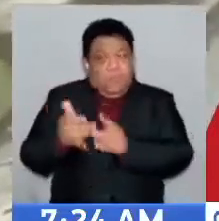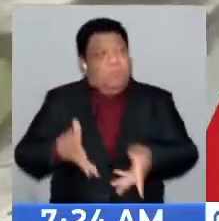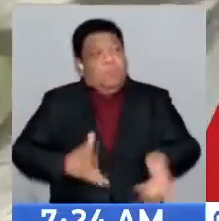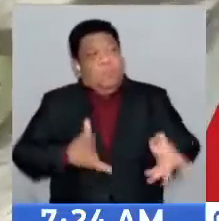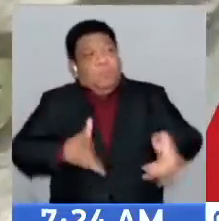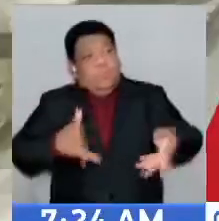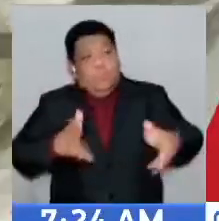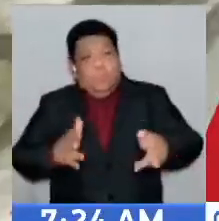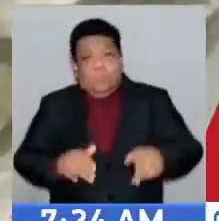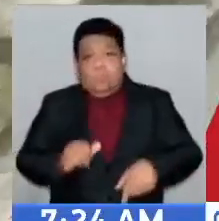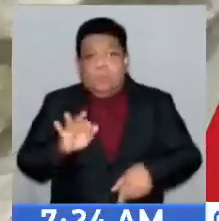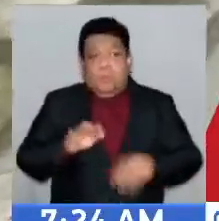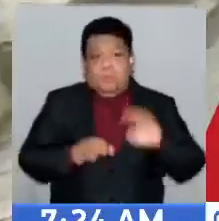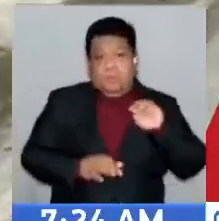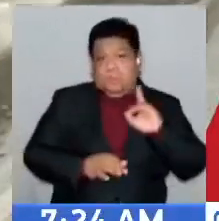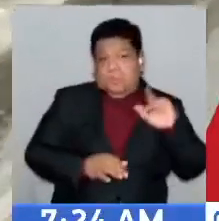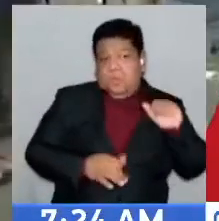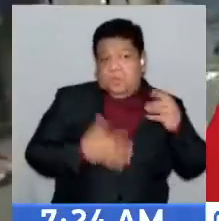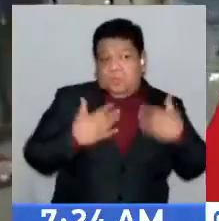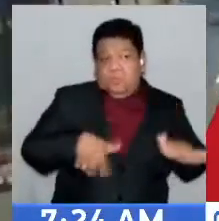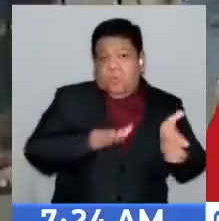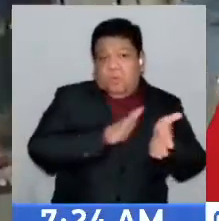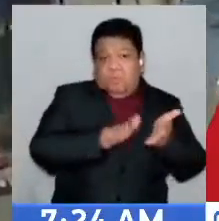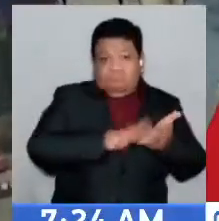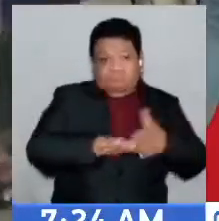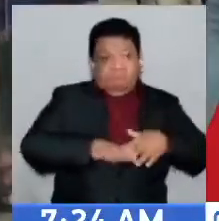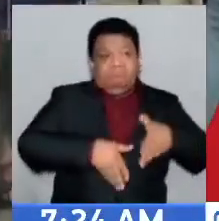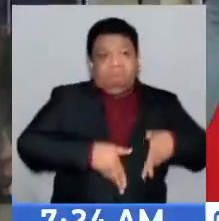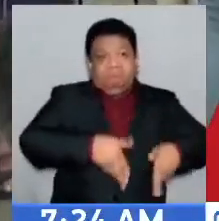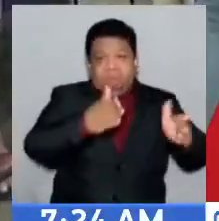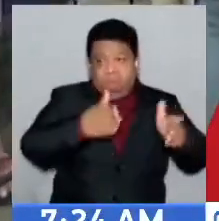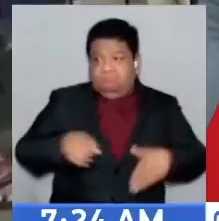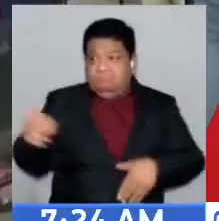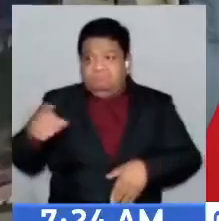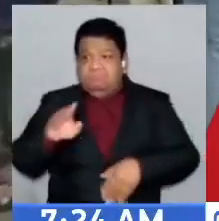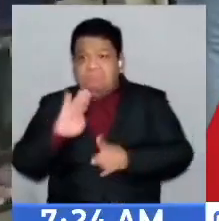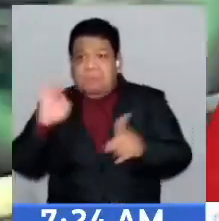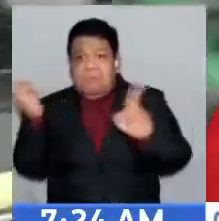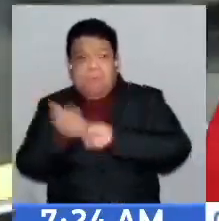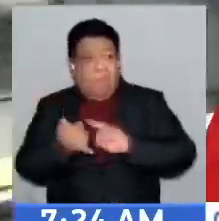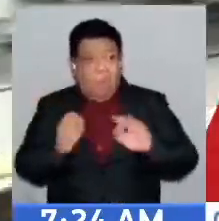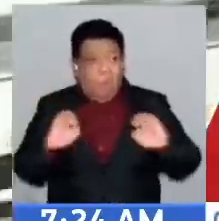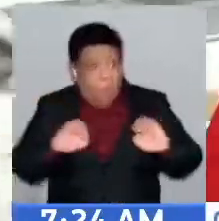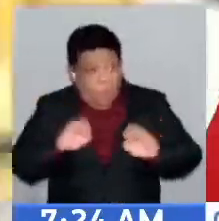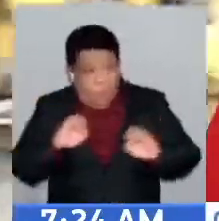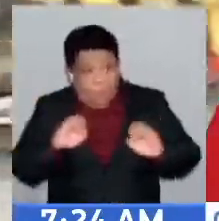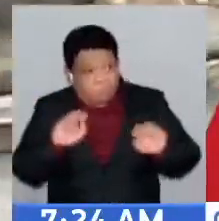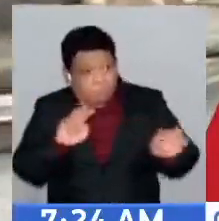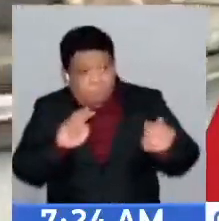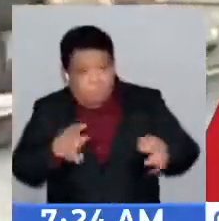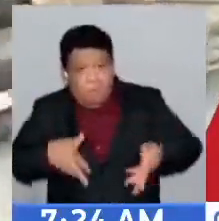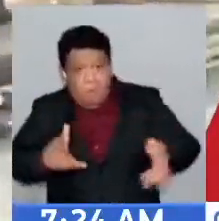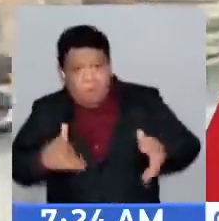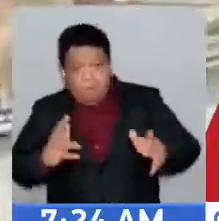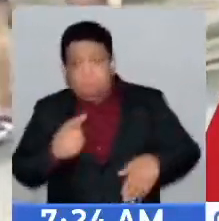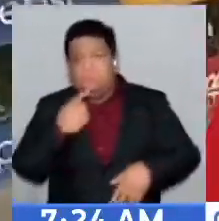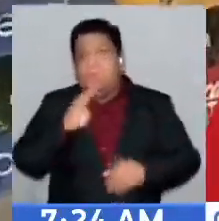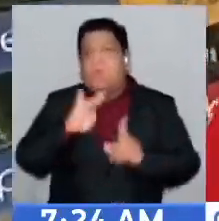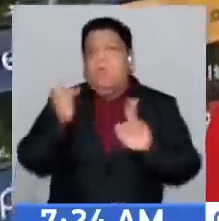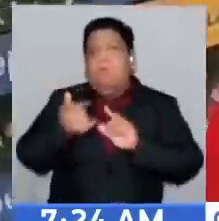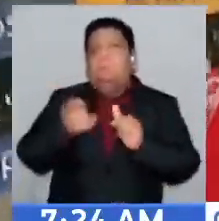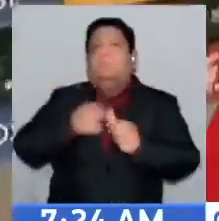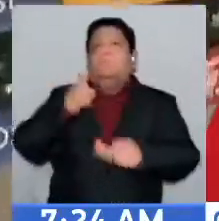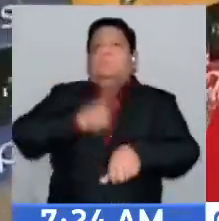na, hindi mamaintain ng barangay. Ang sabi ng mga taga-barangay, ngayon lang daw nila nalaman. Kaya sabi ng DA,